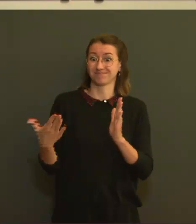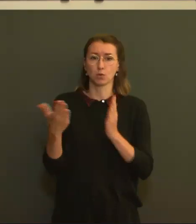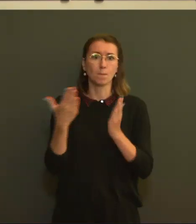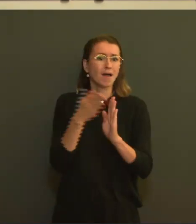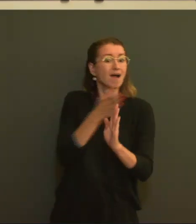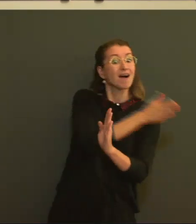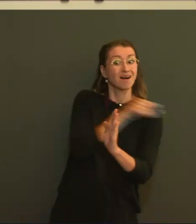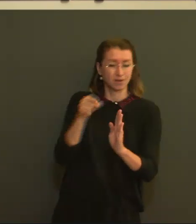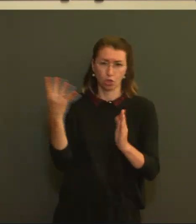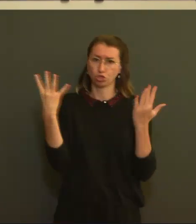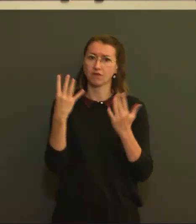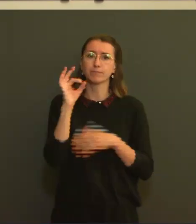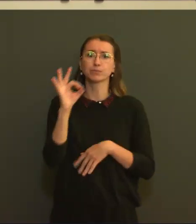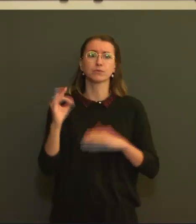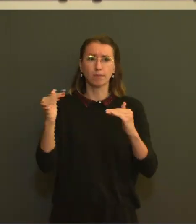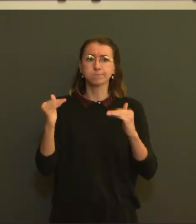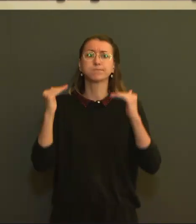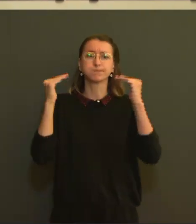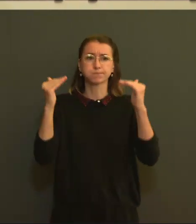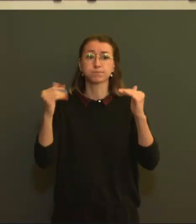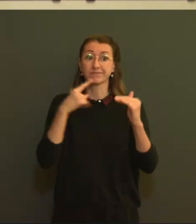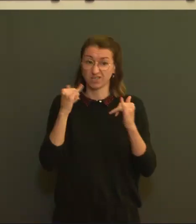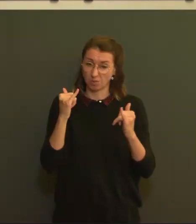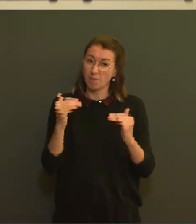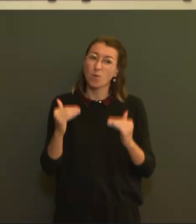vers un ralentissement de l'augmentation.